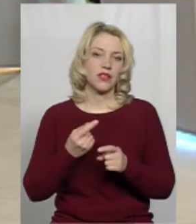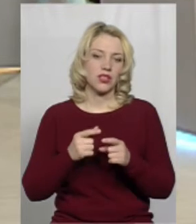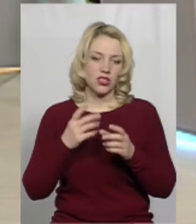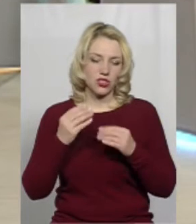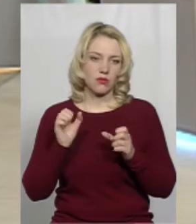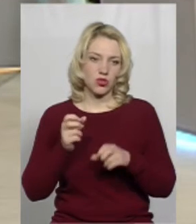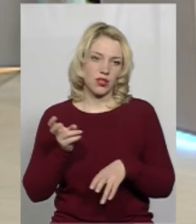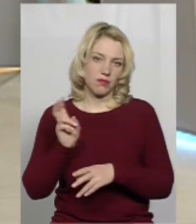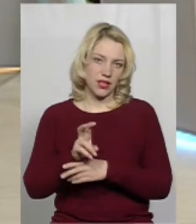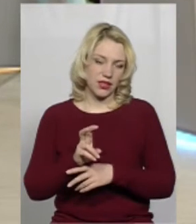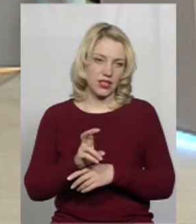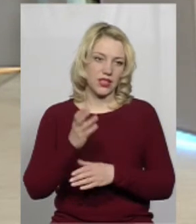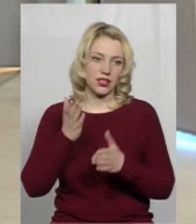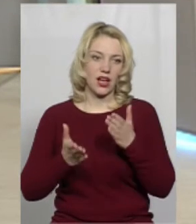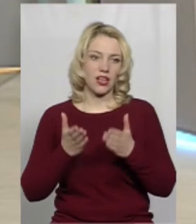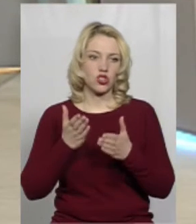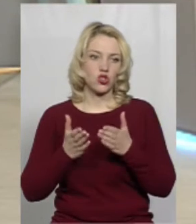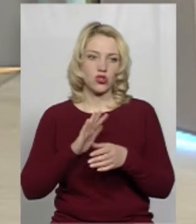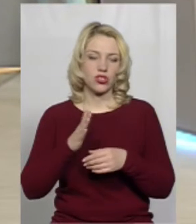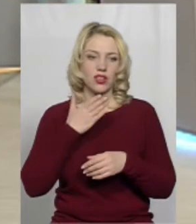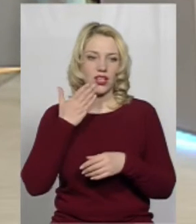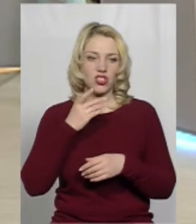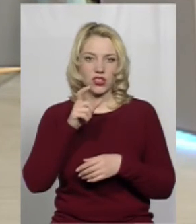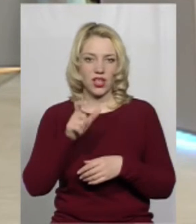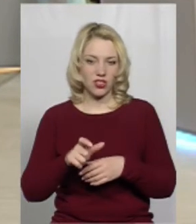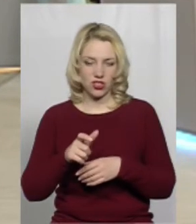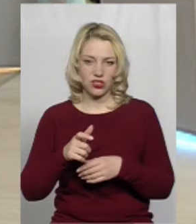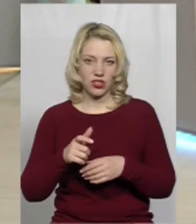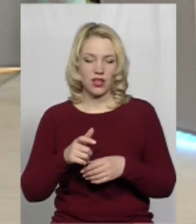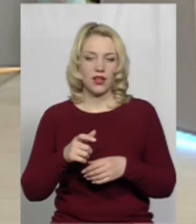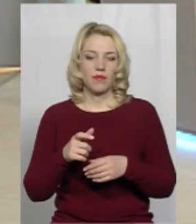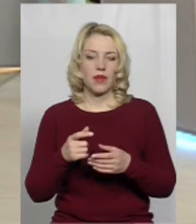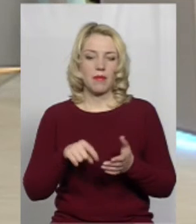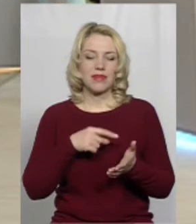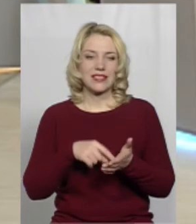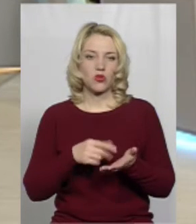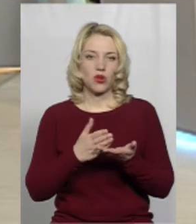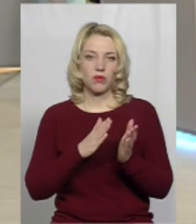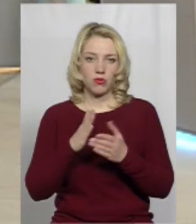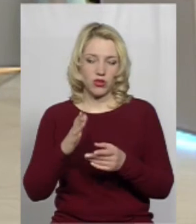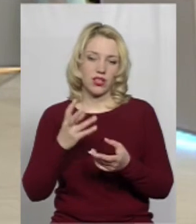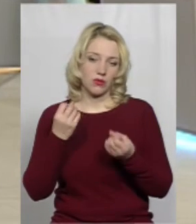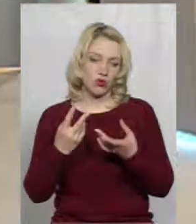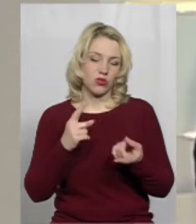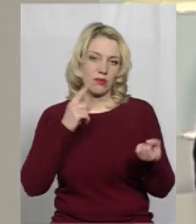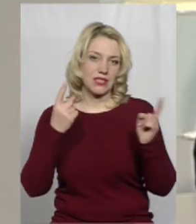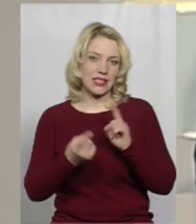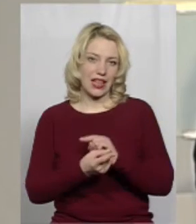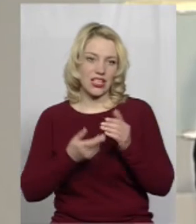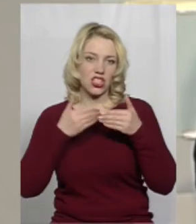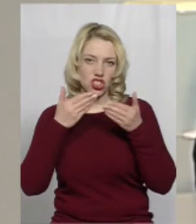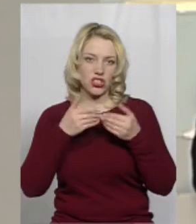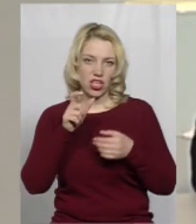можна ще прийти, так, якщо ще не читач міської бібліотеки, стати читачем.